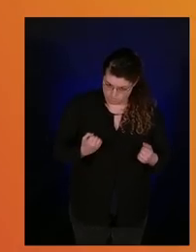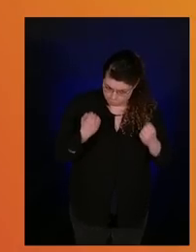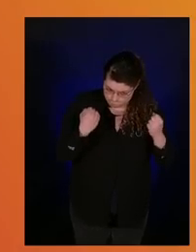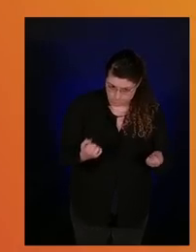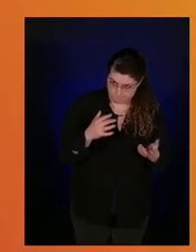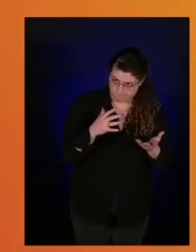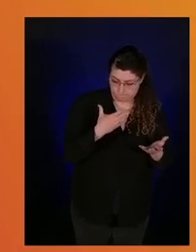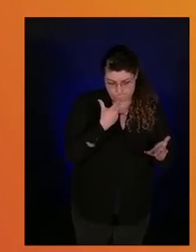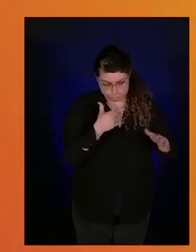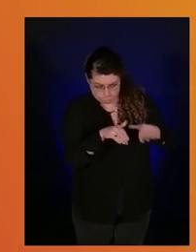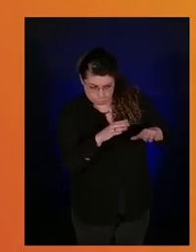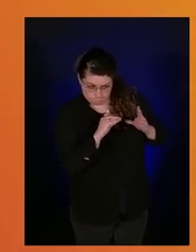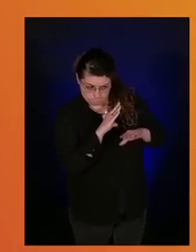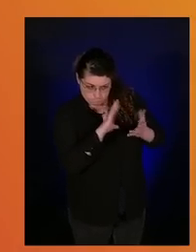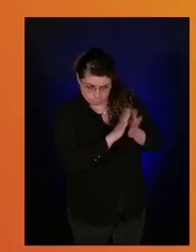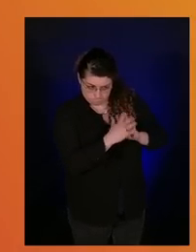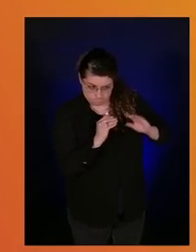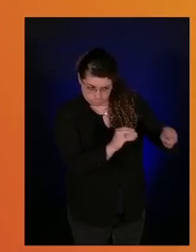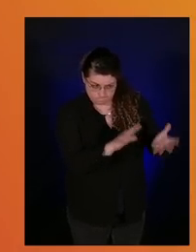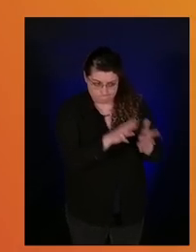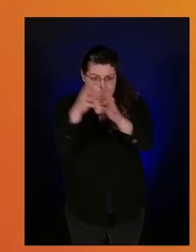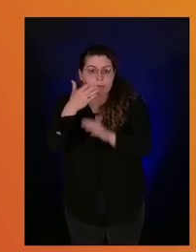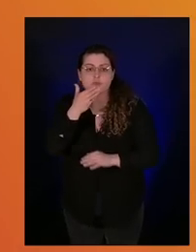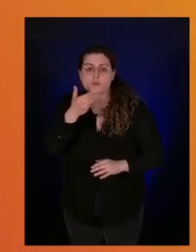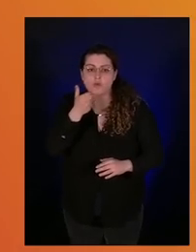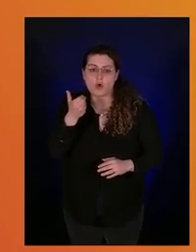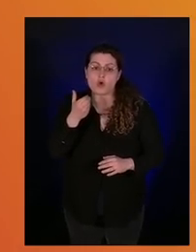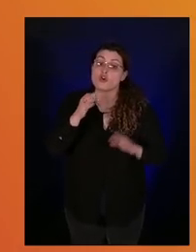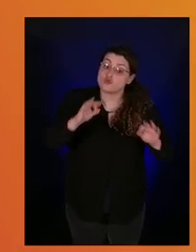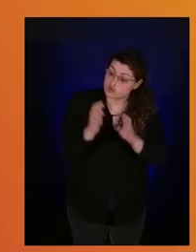pratiques. Certes, le congrès est souverain,